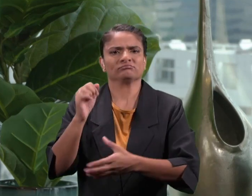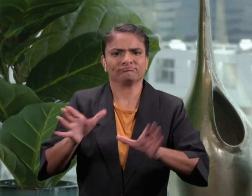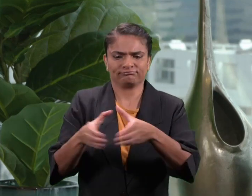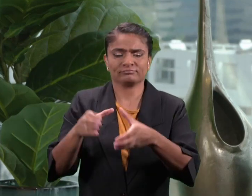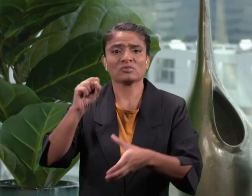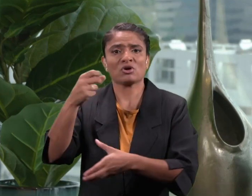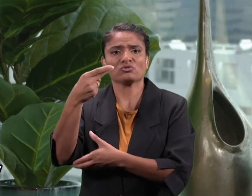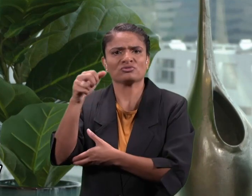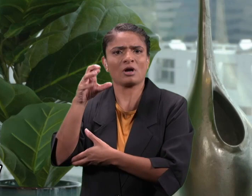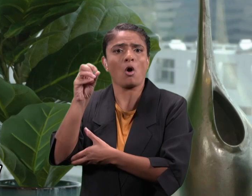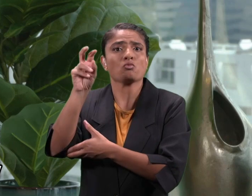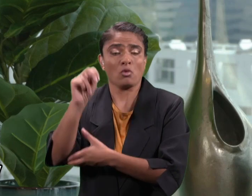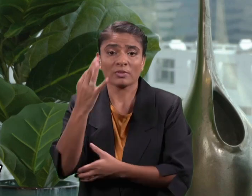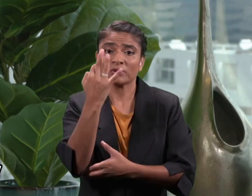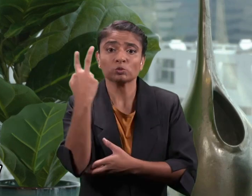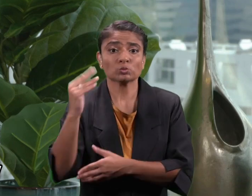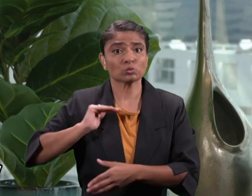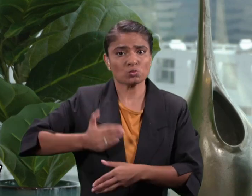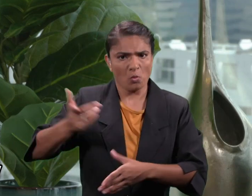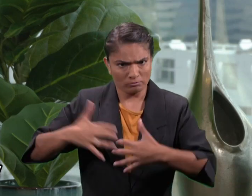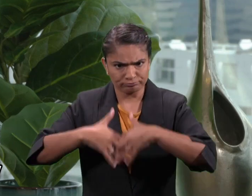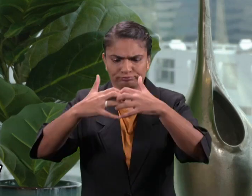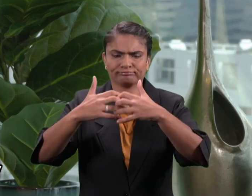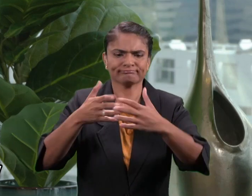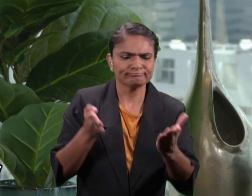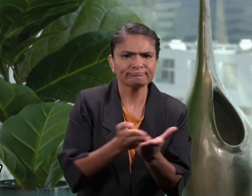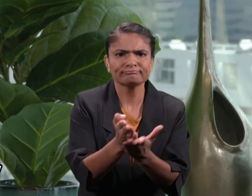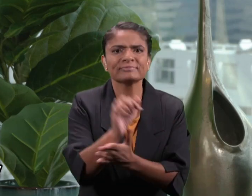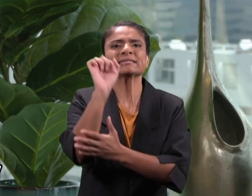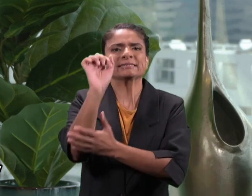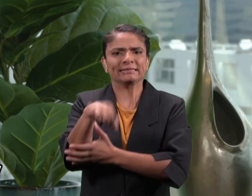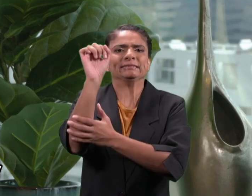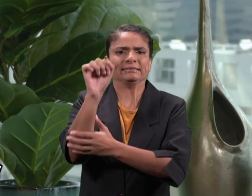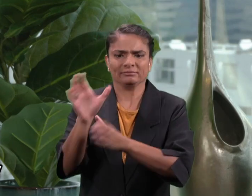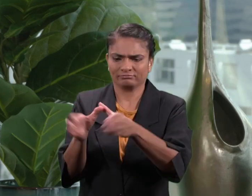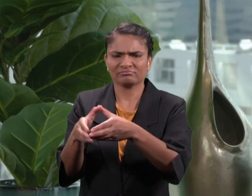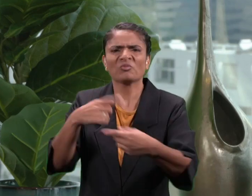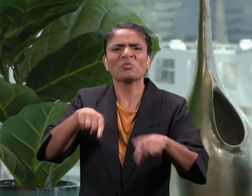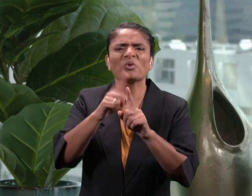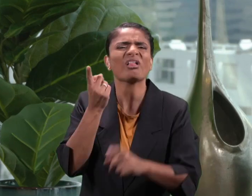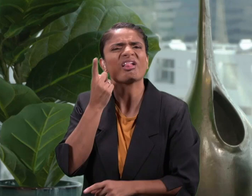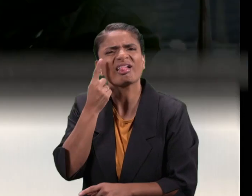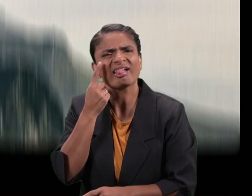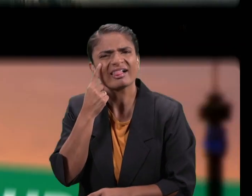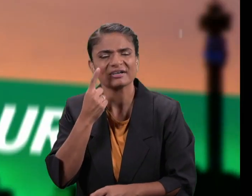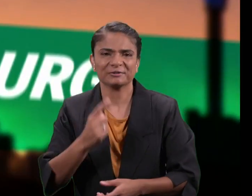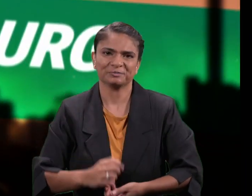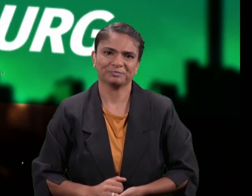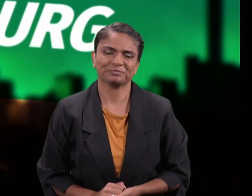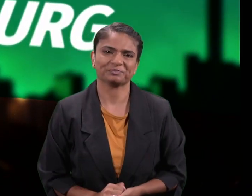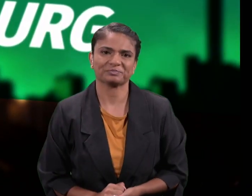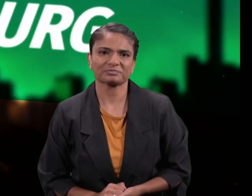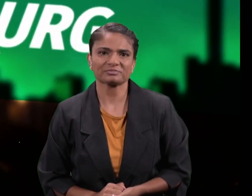Sharon Modisaitsile, the 32-year-old who started her journey at the Yes Ulusha Hub in Alexandra. Let's take a look.